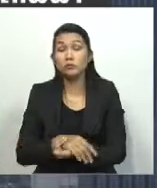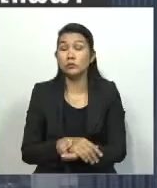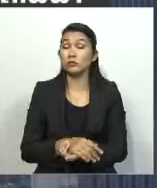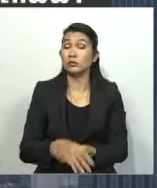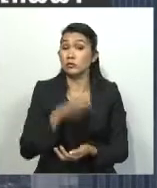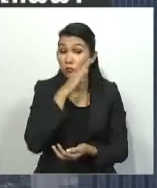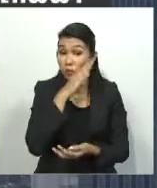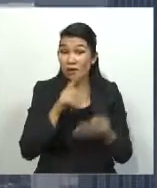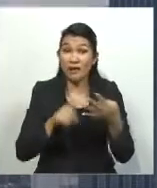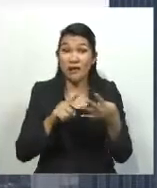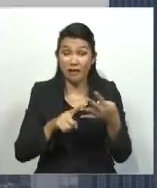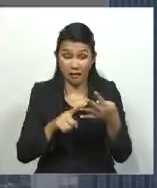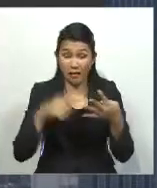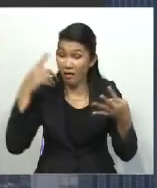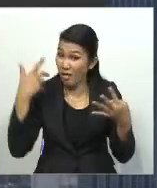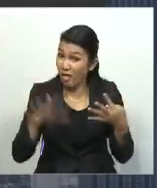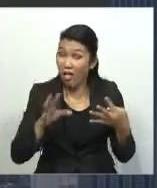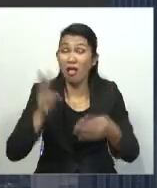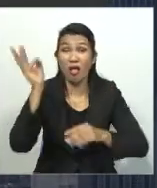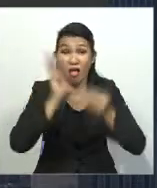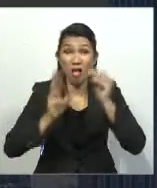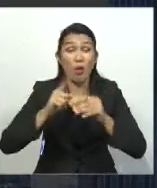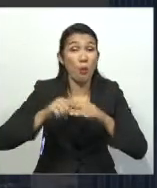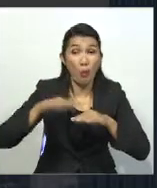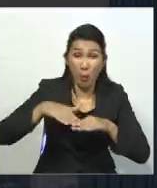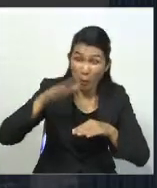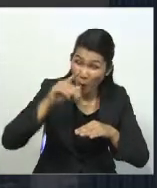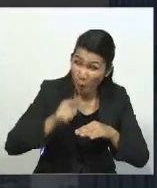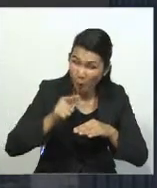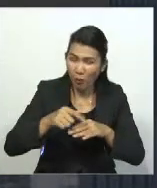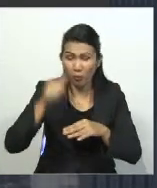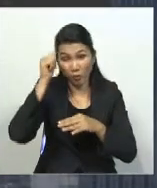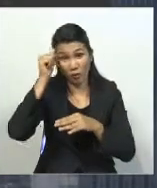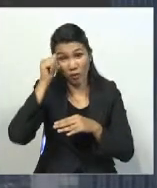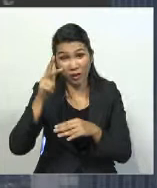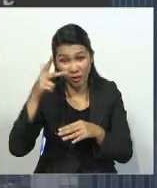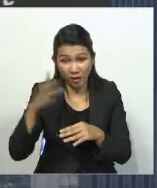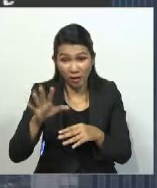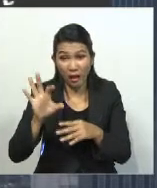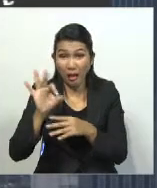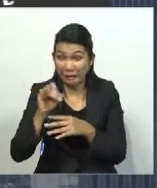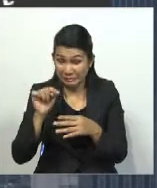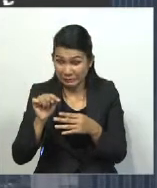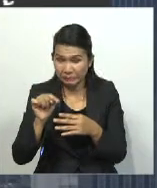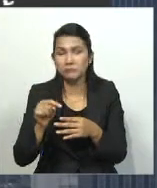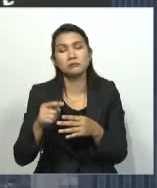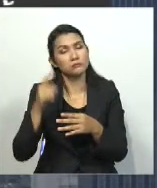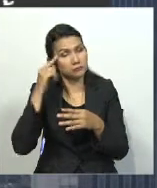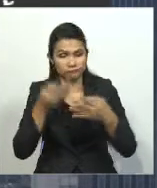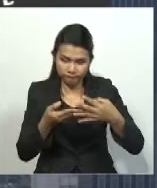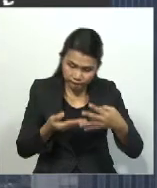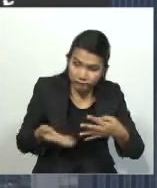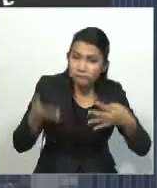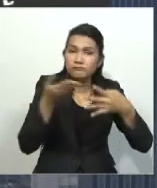ำเนินการตามระดับ2แล้วค่าฝุ่นละอองเนี่ยยังเกินอยู่นะครับติดต่อกัน3วันเกิดที่90เนี่ยนะฮะก็จะยกเป็น